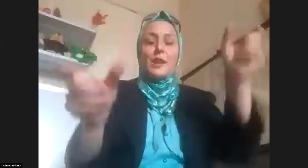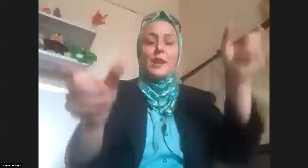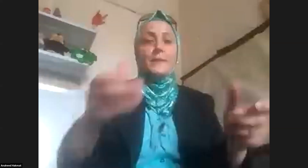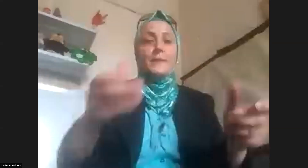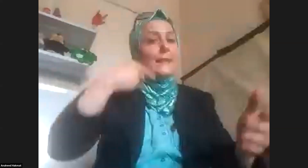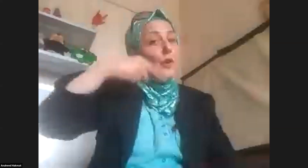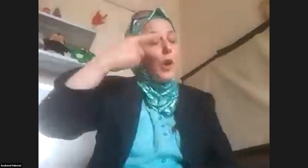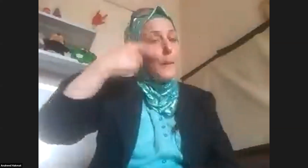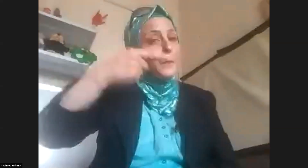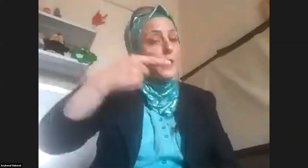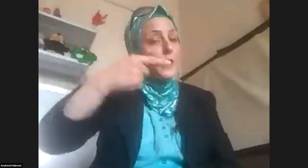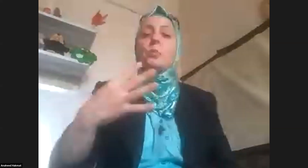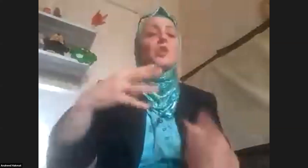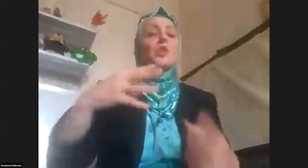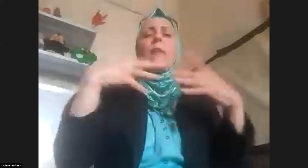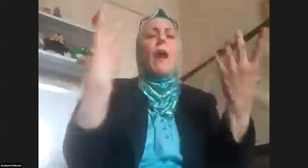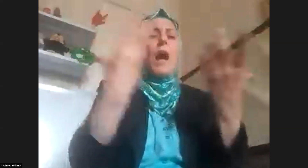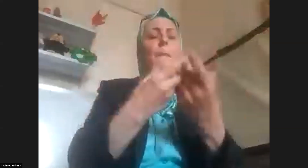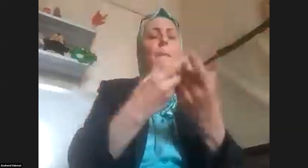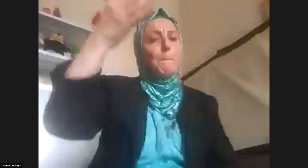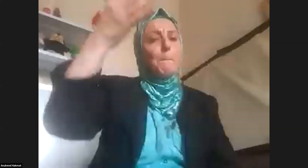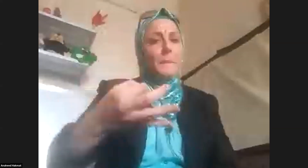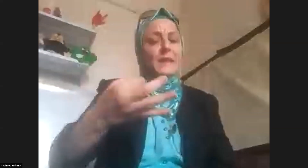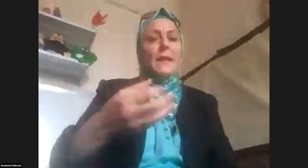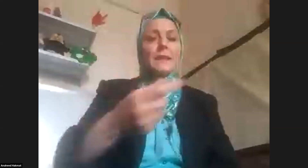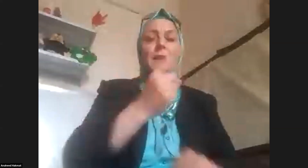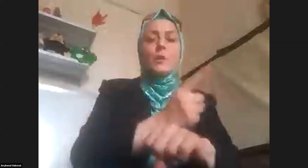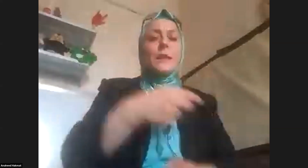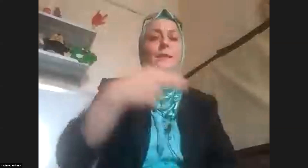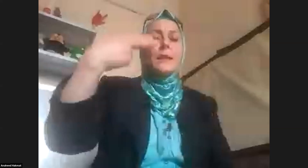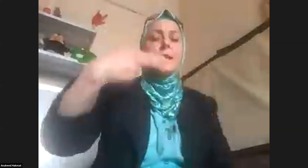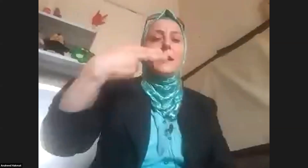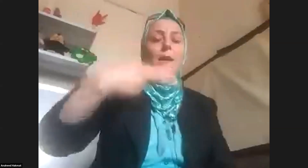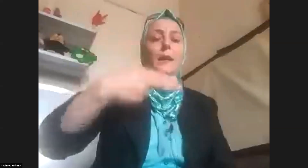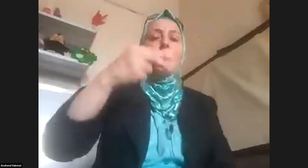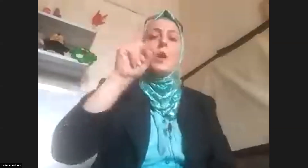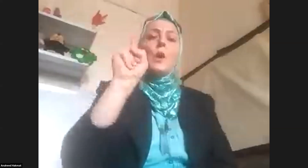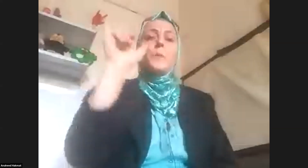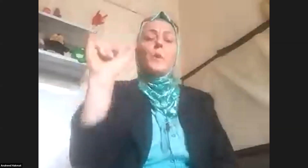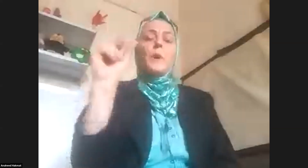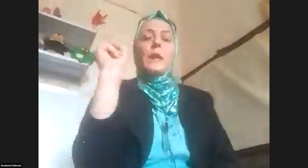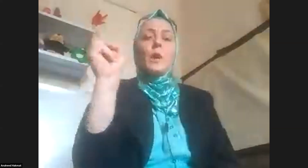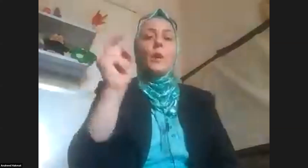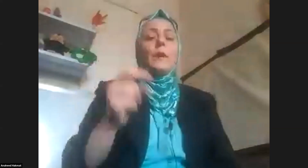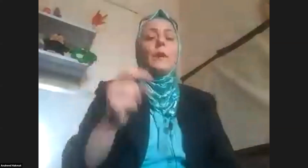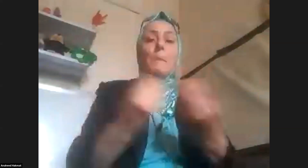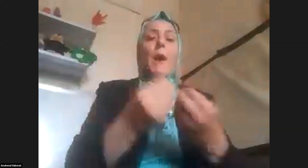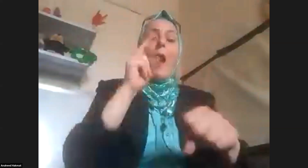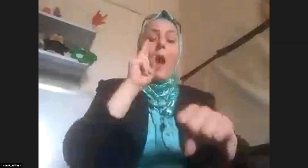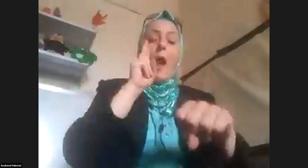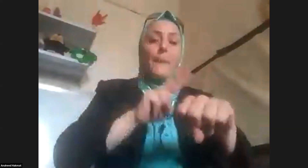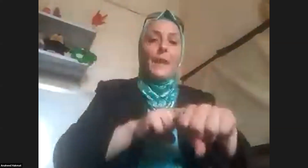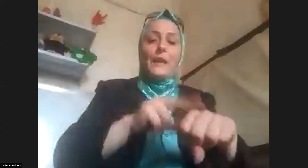عام، وتحديداً الأستاذة عبير أبو سنيني التي قدمت الدليل من إنقاذ الطفل فلسطين،